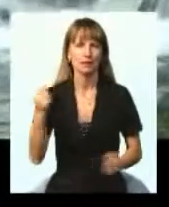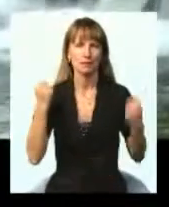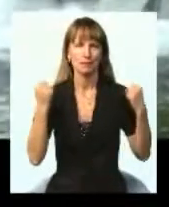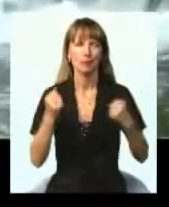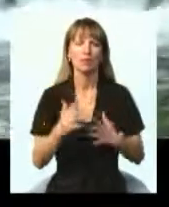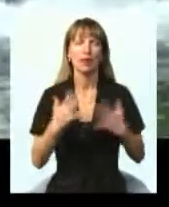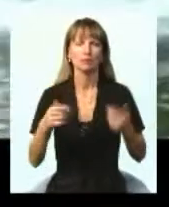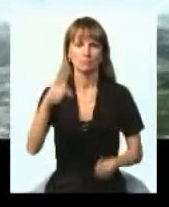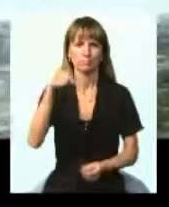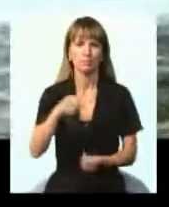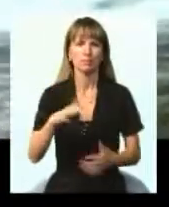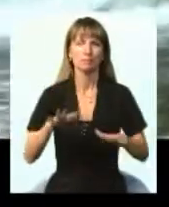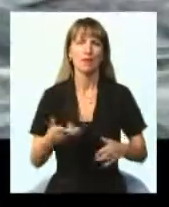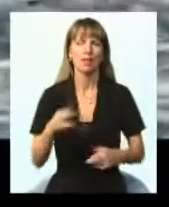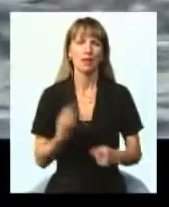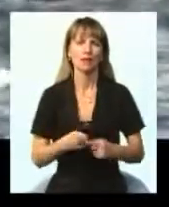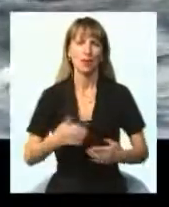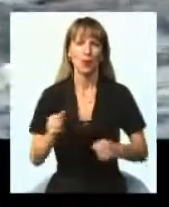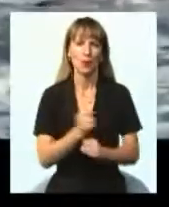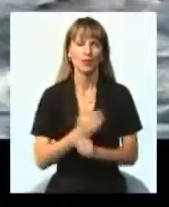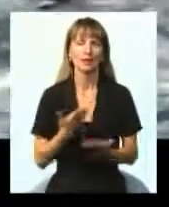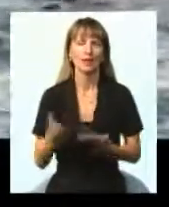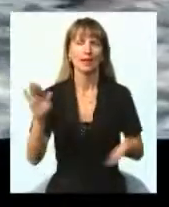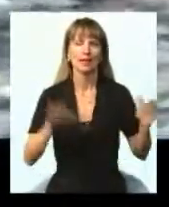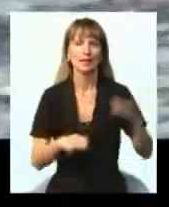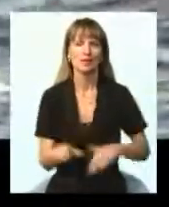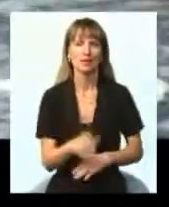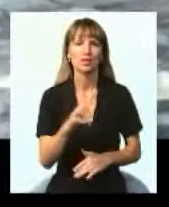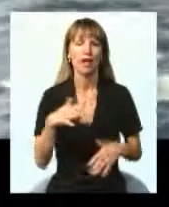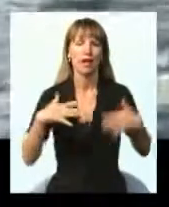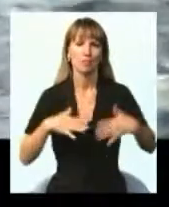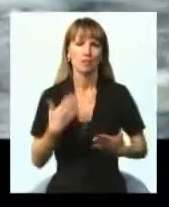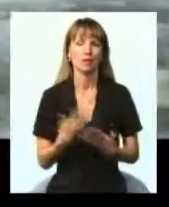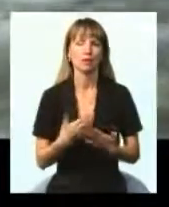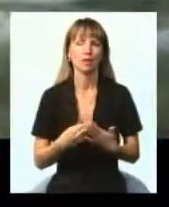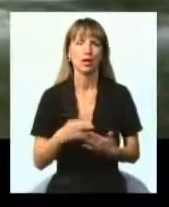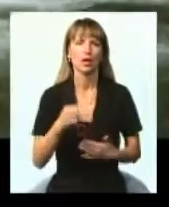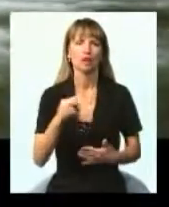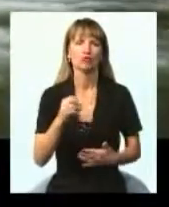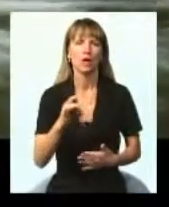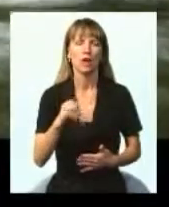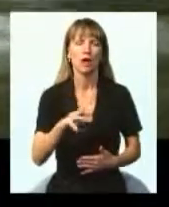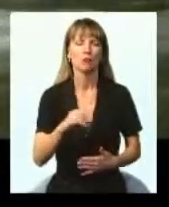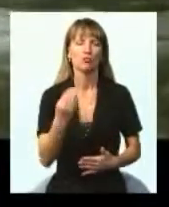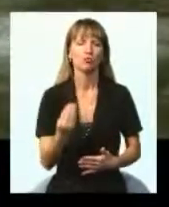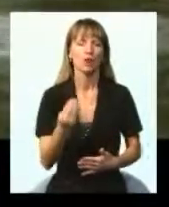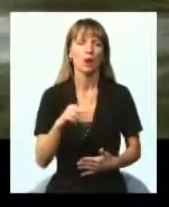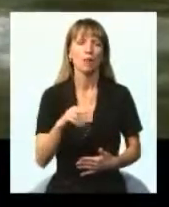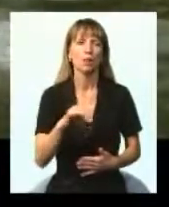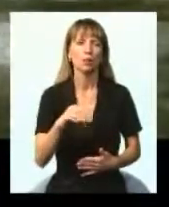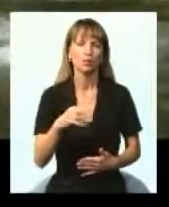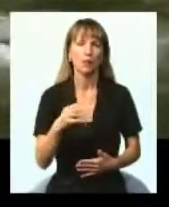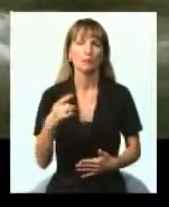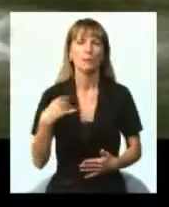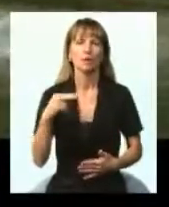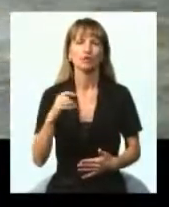підходяще місце для цього активного відпочинку є гірські річки Карпат. Наприклад, Чорний Черемош, Прут, Білий Черемош,